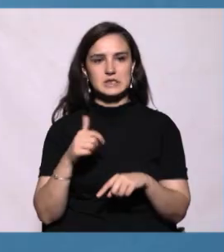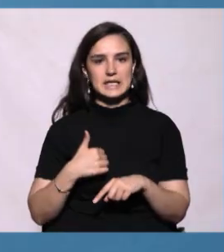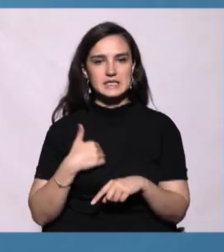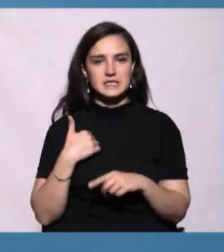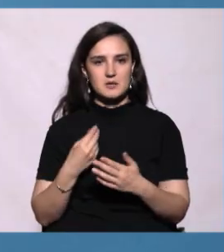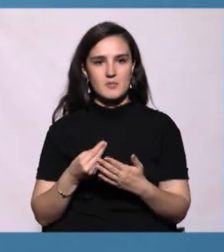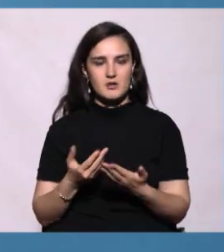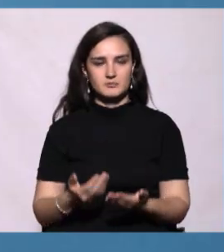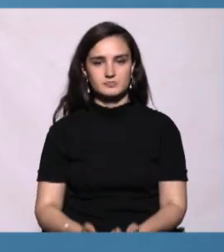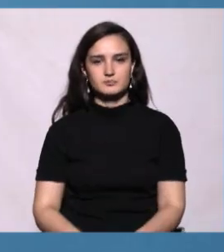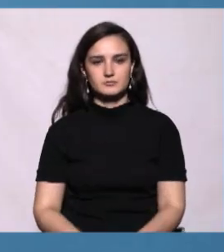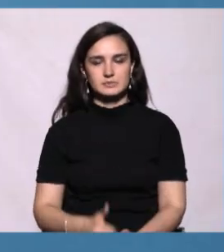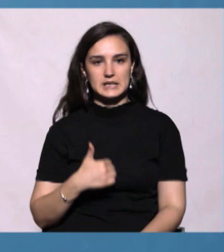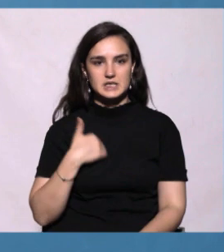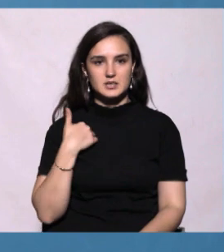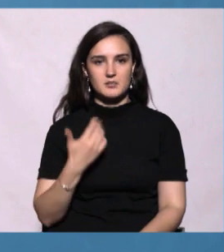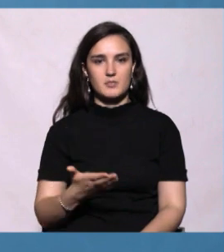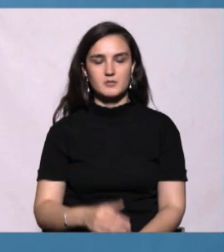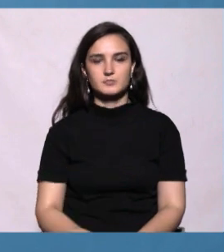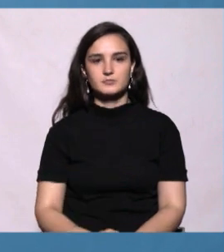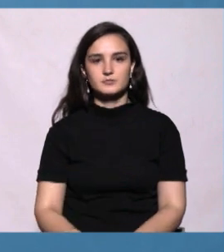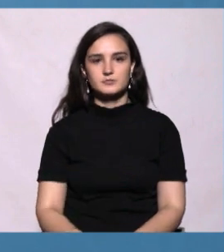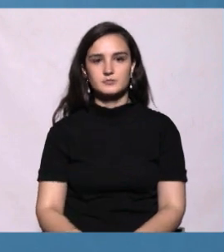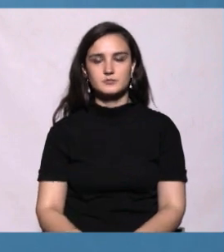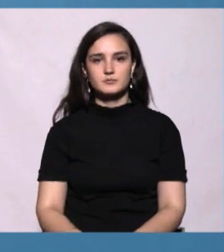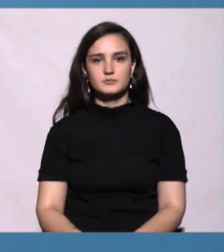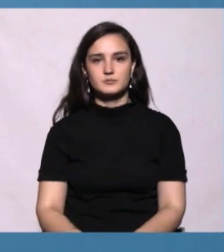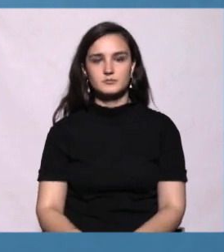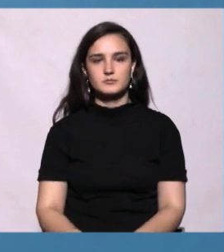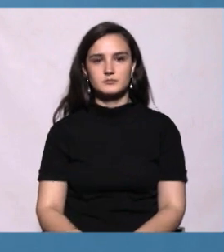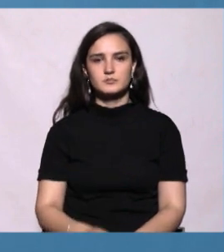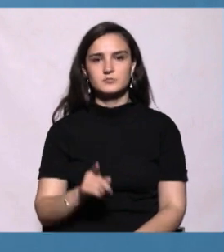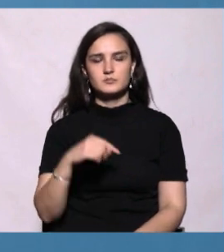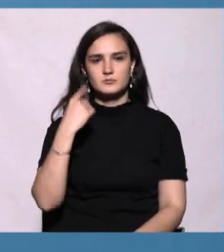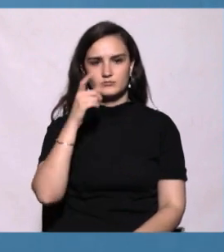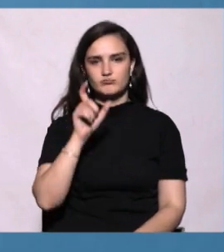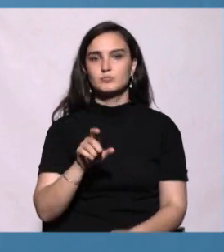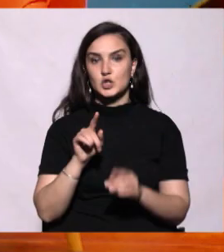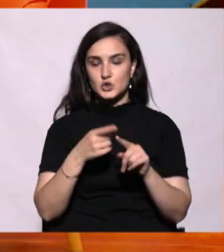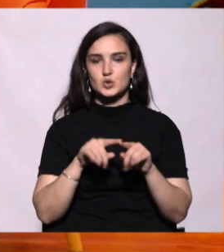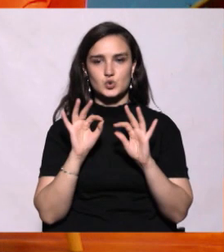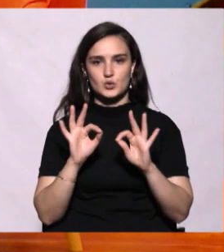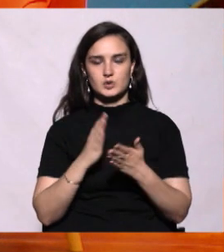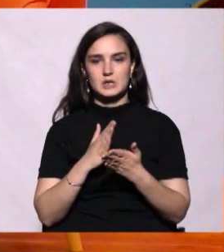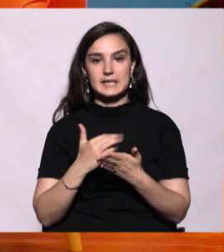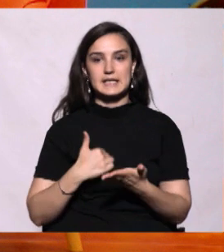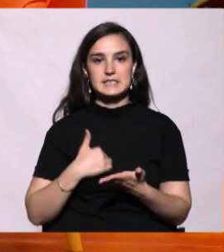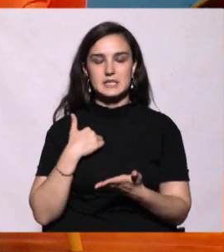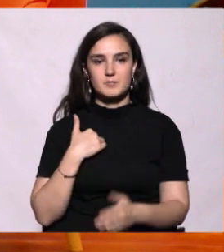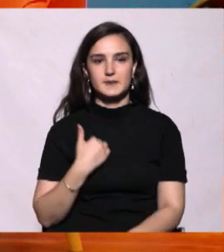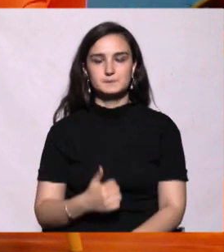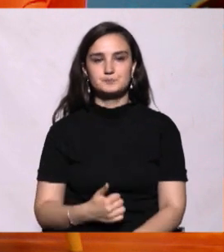honor. Honor. Doing what is morally right. ღირსება.